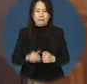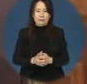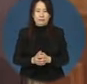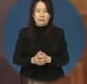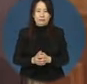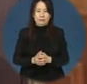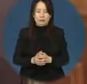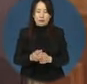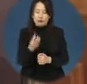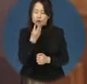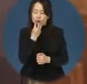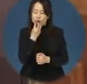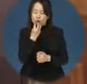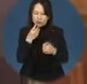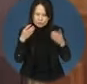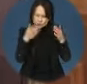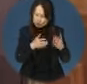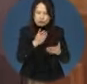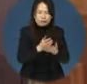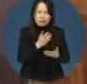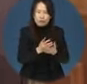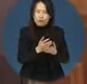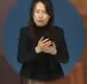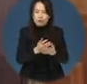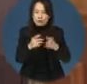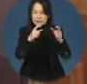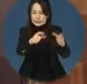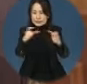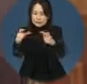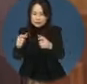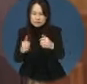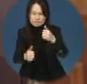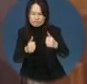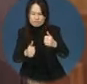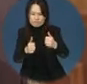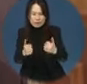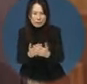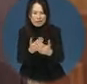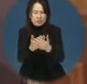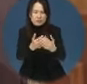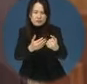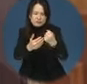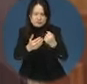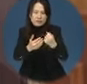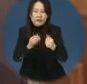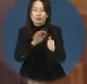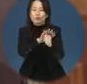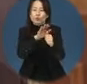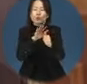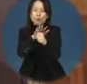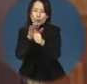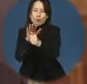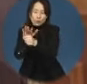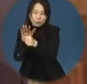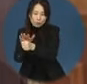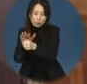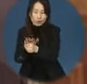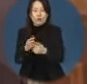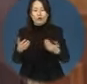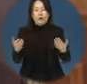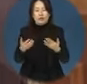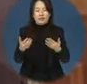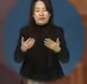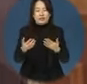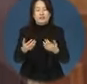수도권 이외 지방에서 경쟁력 있게 그와 같은 성장 동력을 만드는 게 필요하고 그 일 안에 수단이 바로